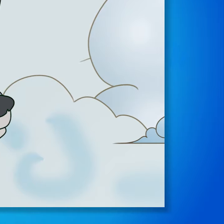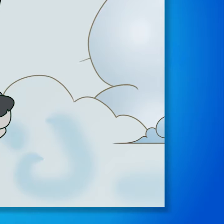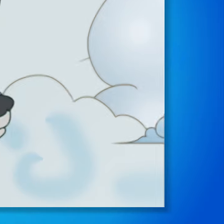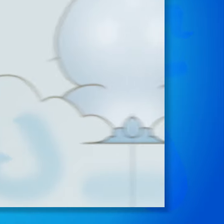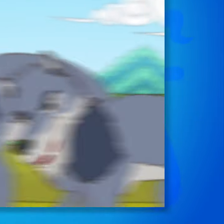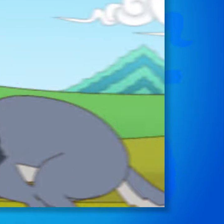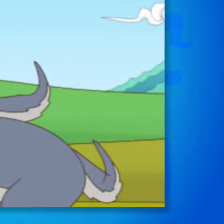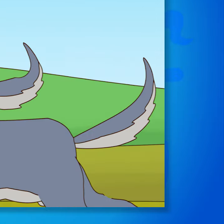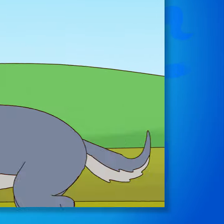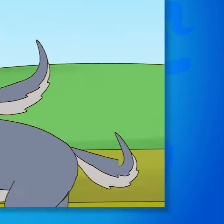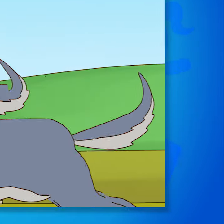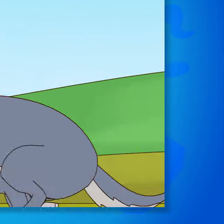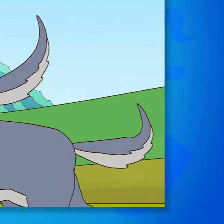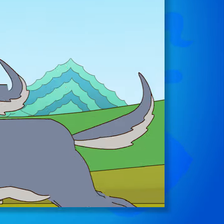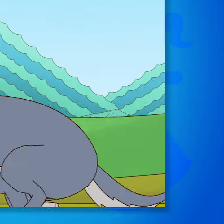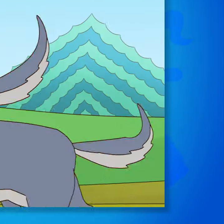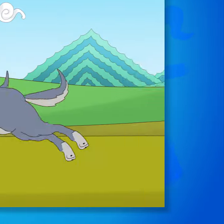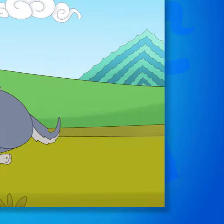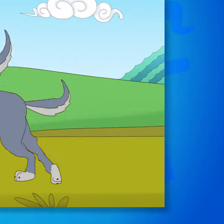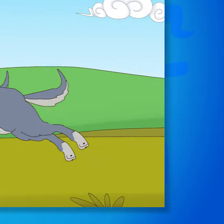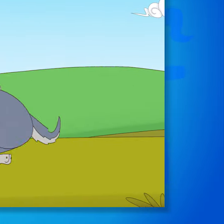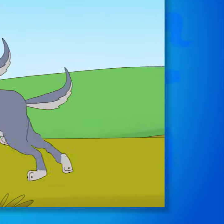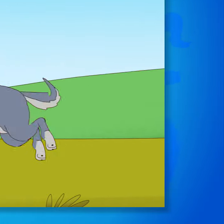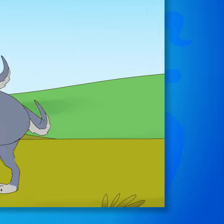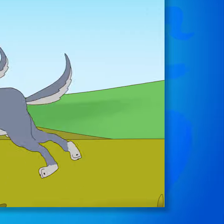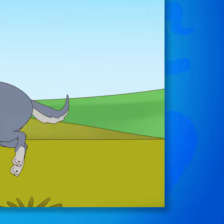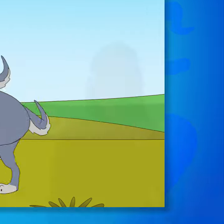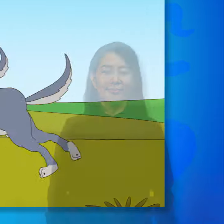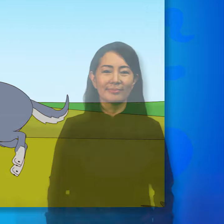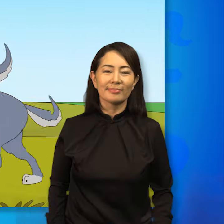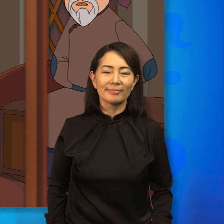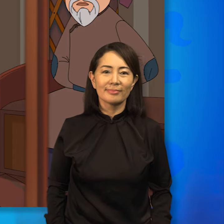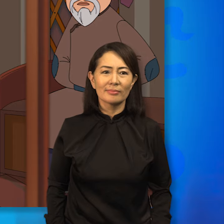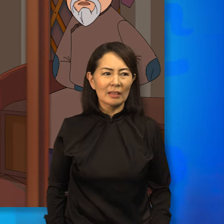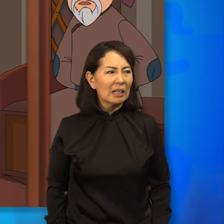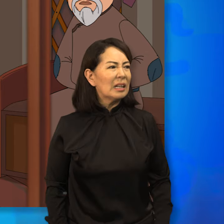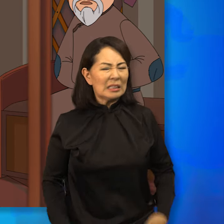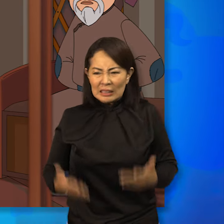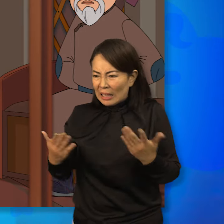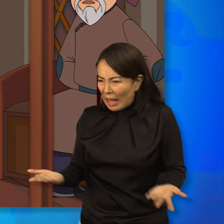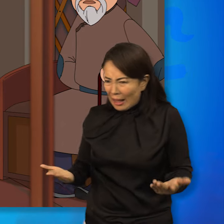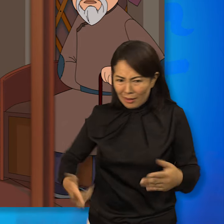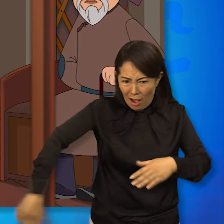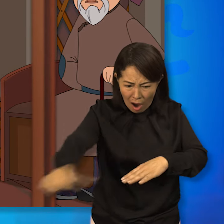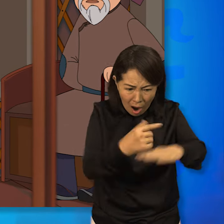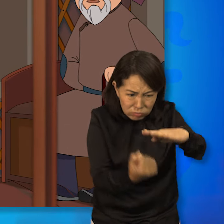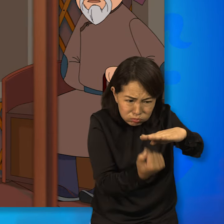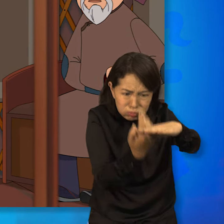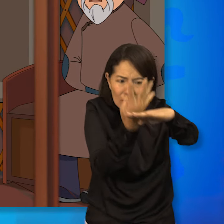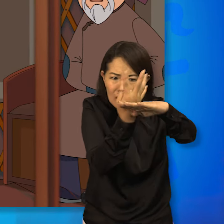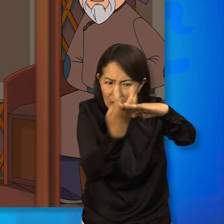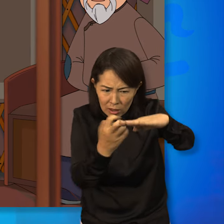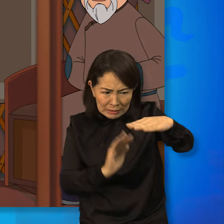шүү. Бэцэрэ. Наша маш хурдан хоёр амтан давхиж явна да. Алив харъя хүүхэ.